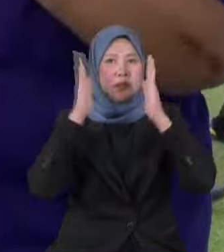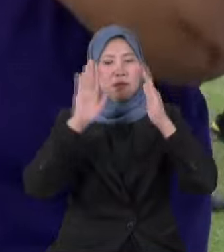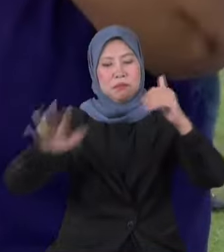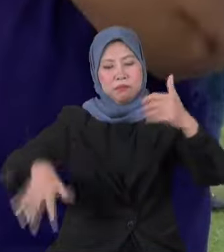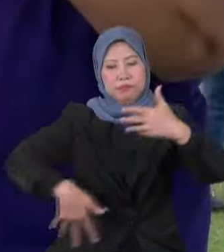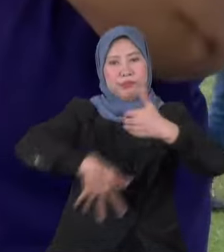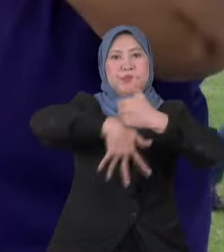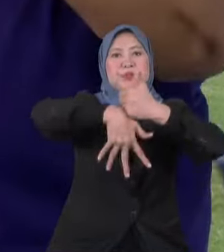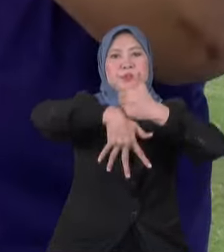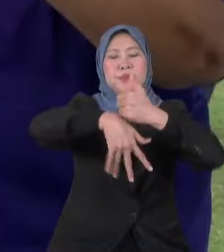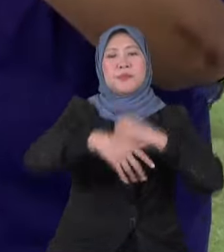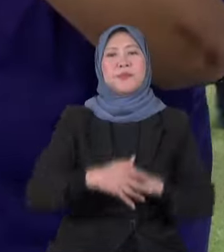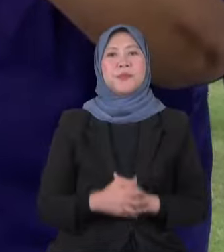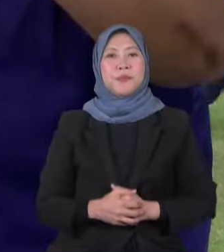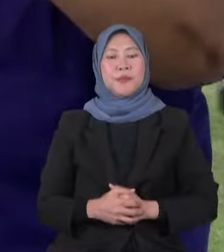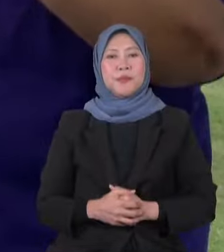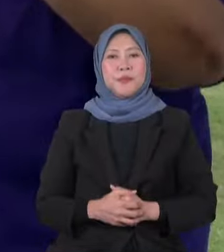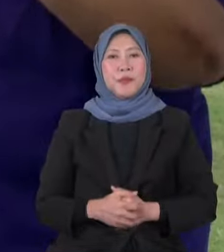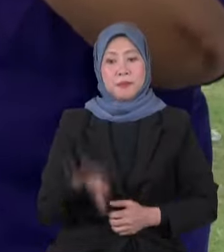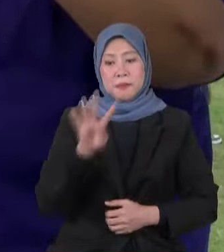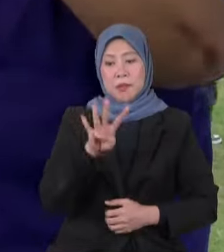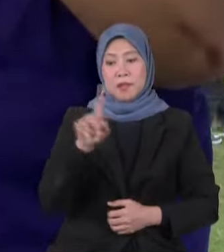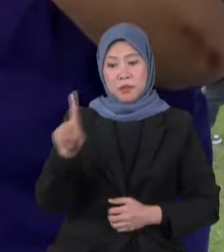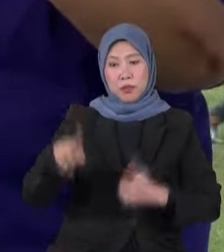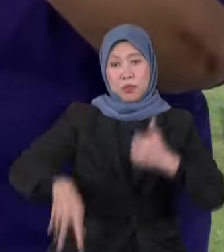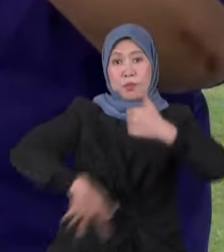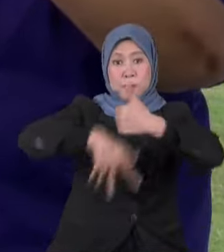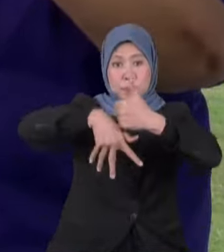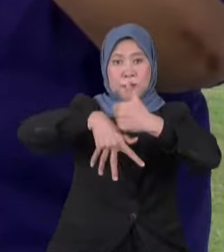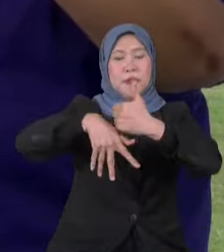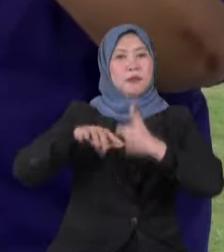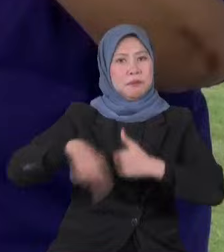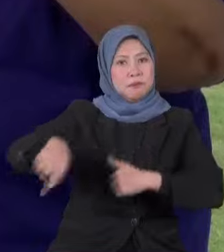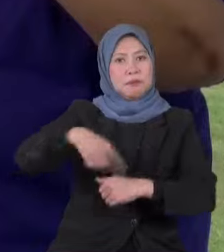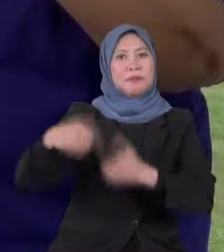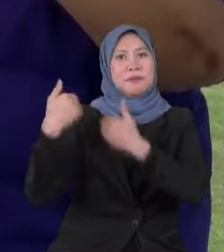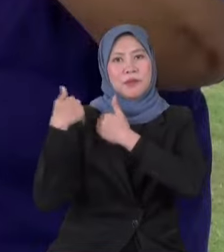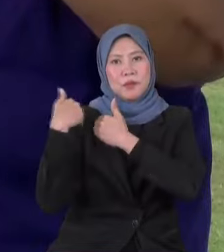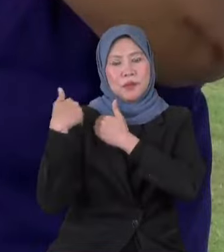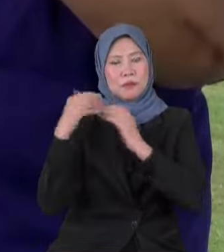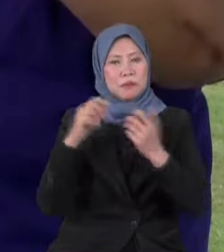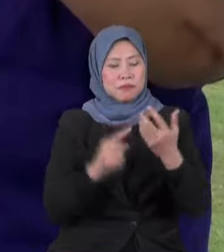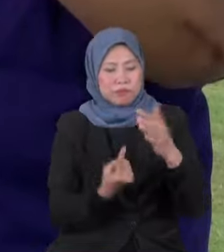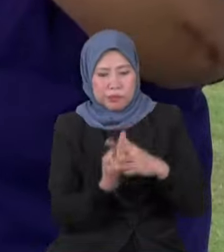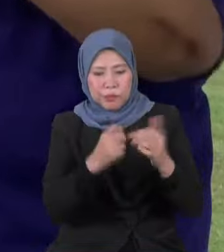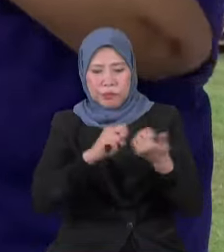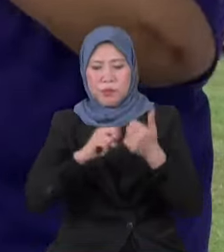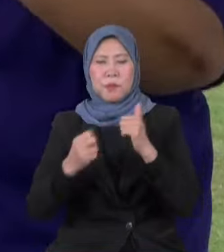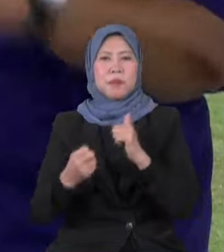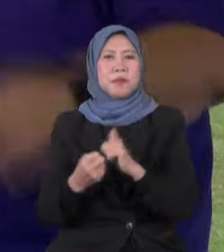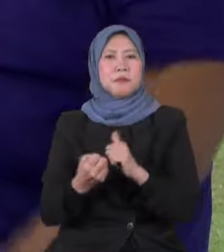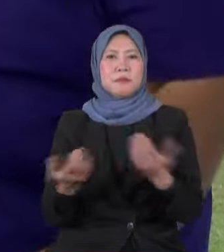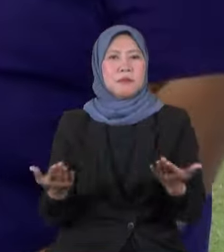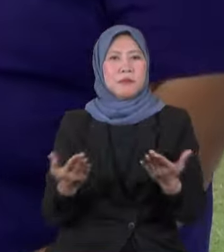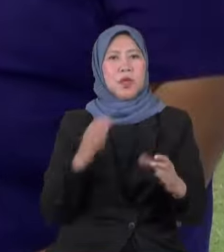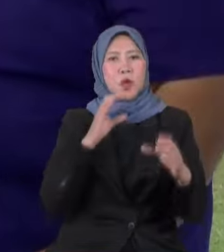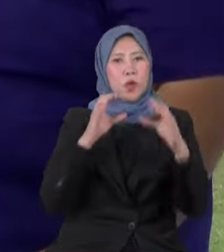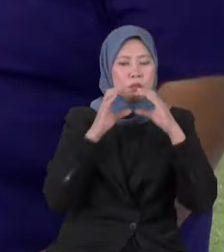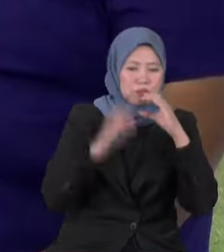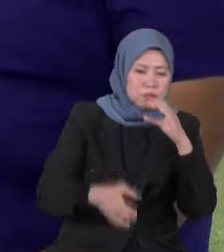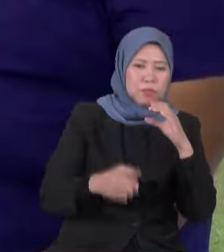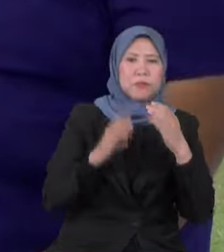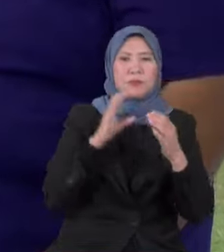Dan 41 badan gabungan ni jugalah yang memainkan peranan untuk mengatasi isu-isu semasa, contohnya isu komunikasi